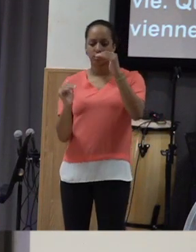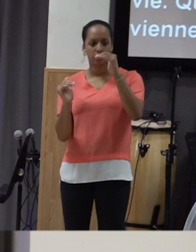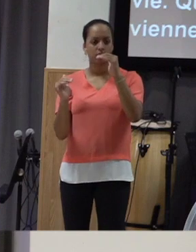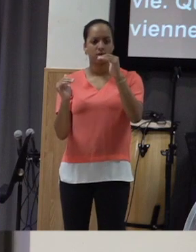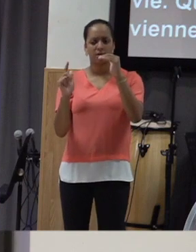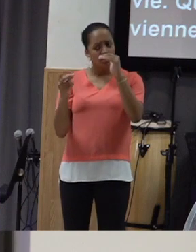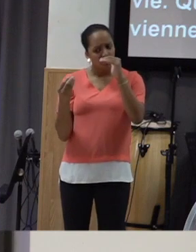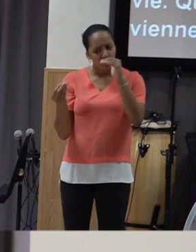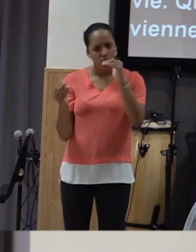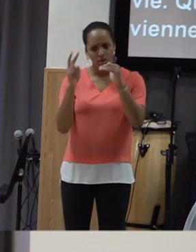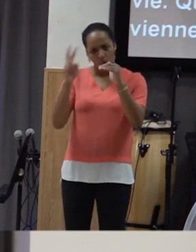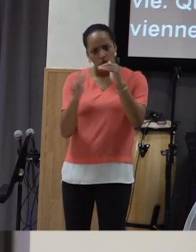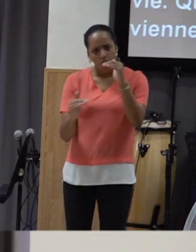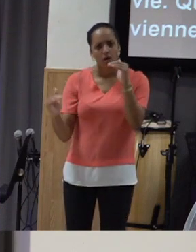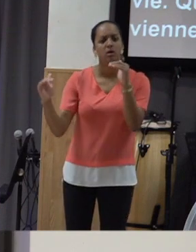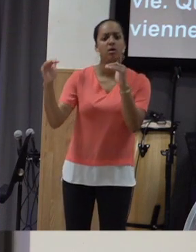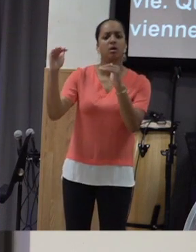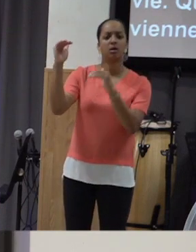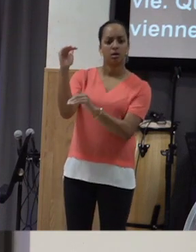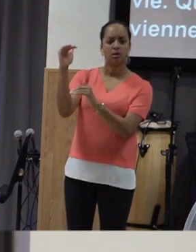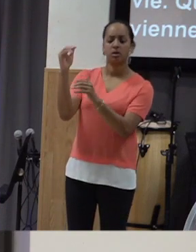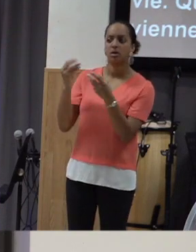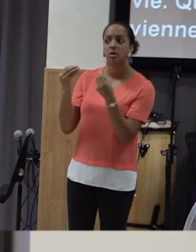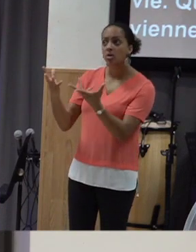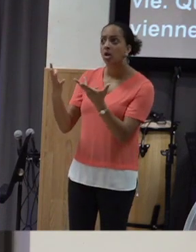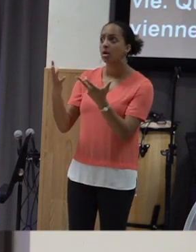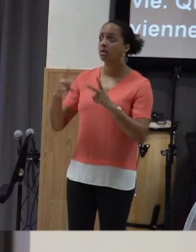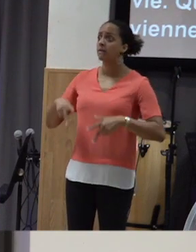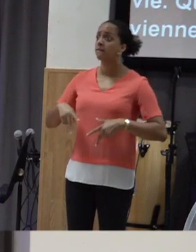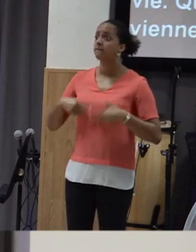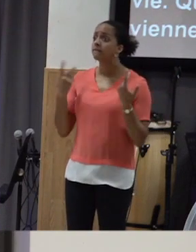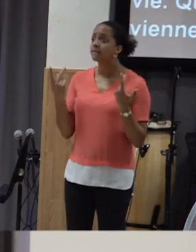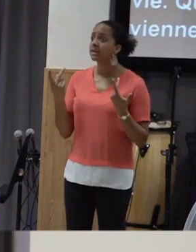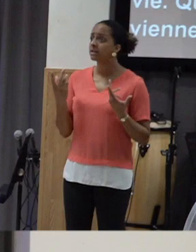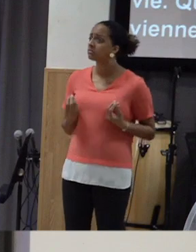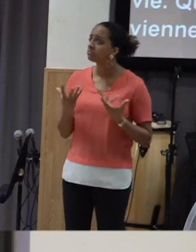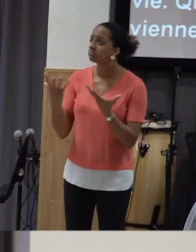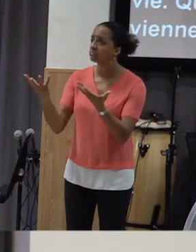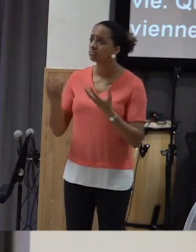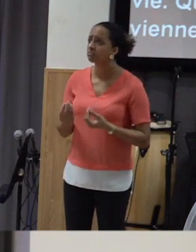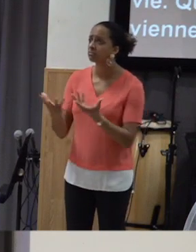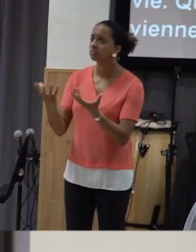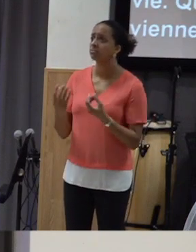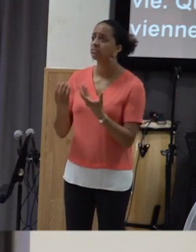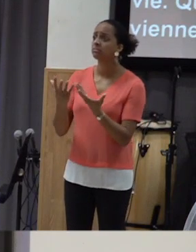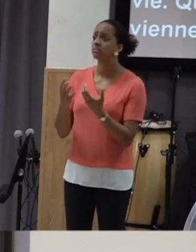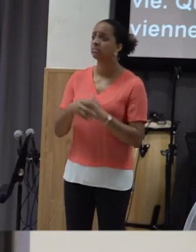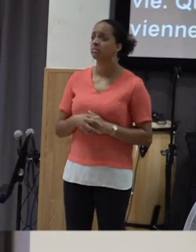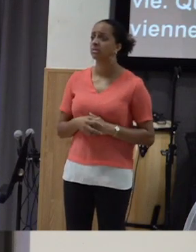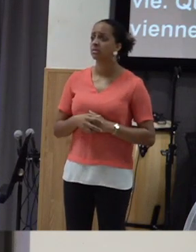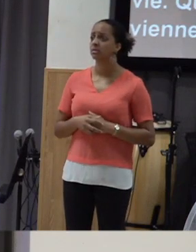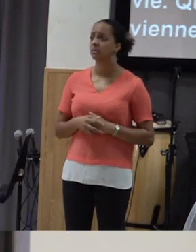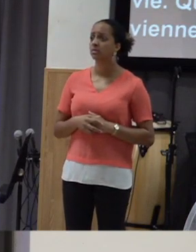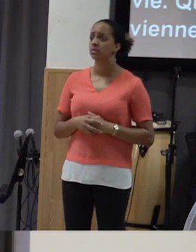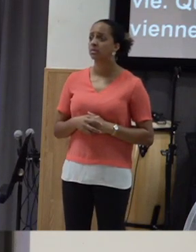Honorez-les, comme devant aussi hériter avec vous de la grâce de la vie, qu'il en soit ainsi, afin que rien ne vienne faire